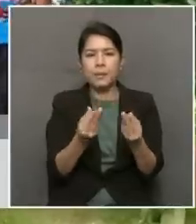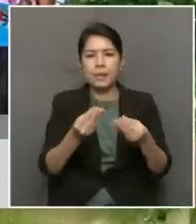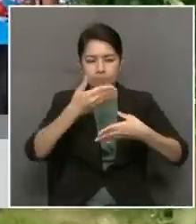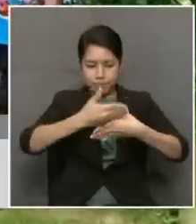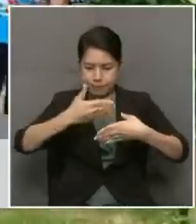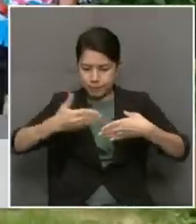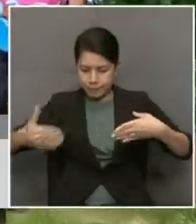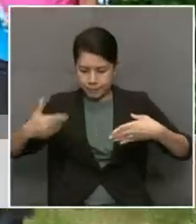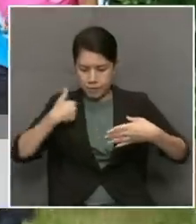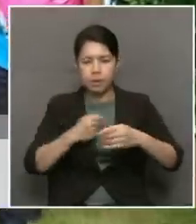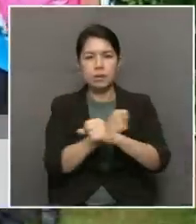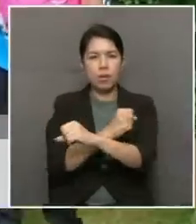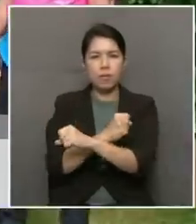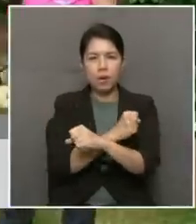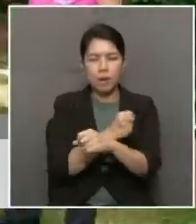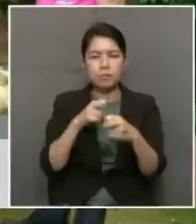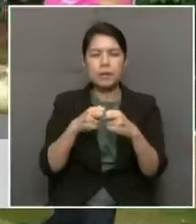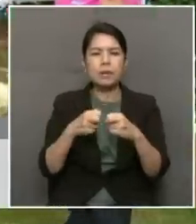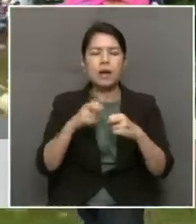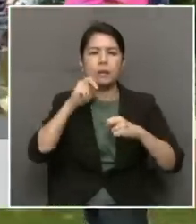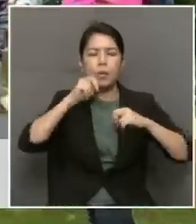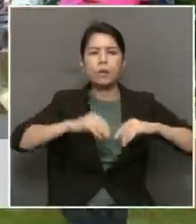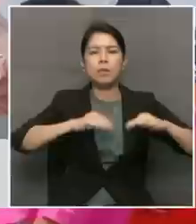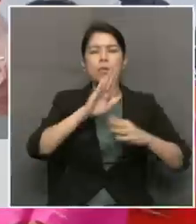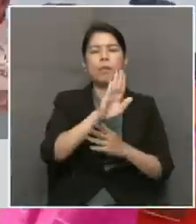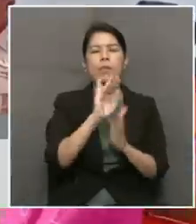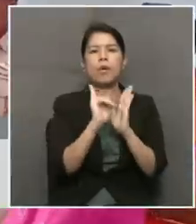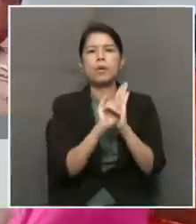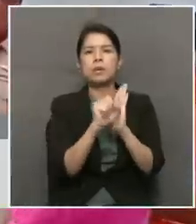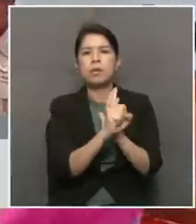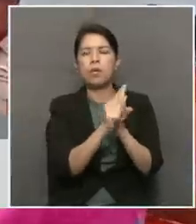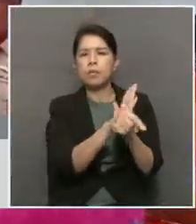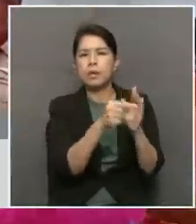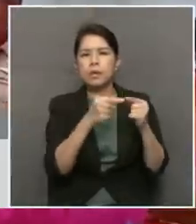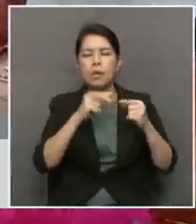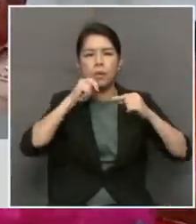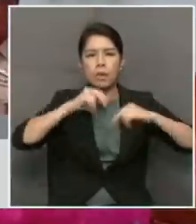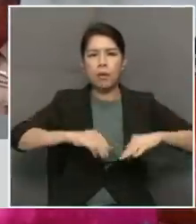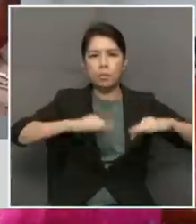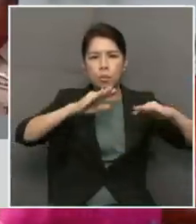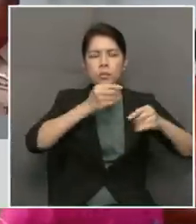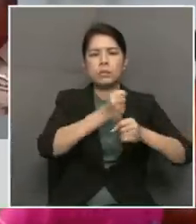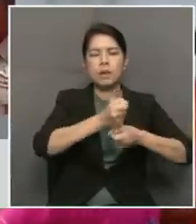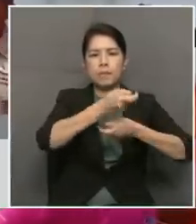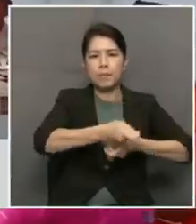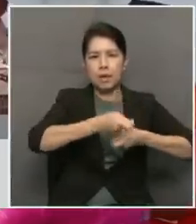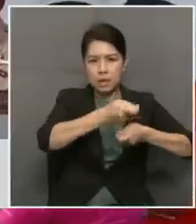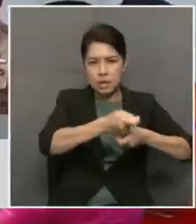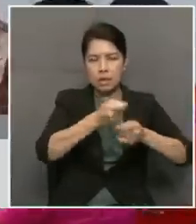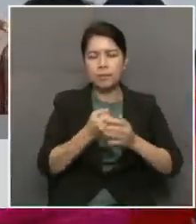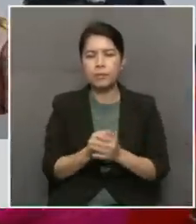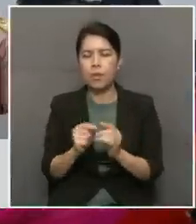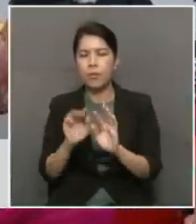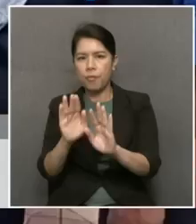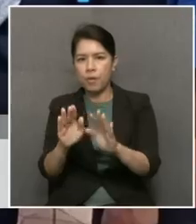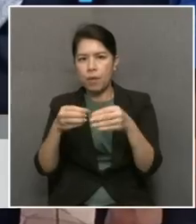พื้นที่น้ำท่วมส่วนใหญ่ของจังหวัดยโสธรเป็นการท่วมพื้นที่ทางการเกษตรท่านจึงได้มอบหมายให้เจ้าหน้าที่ไปสำรวจและให้ความ